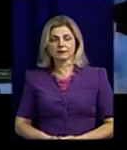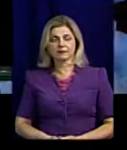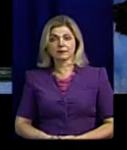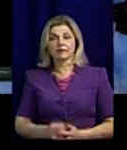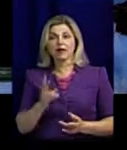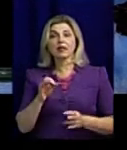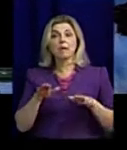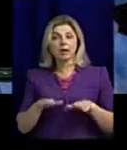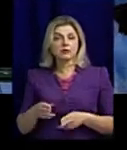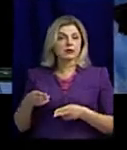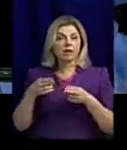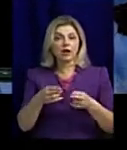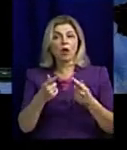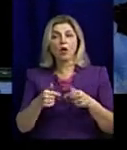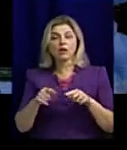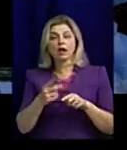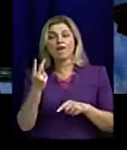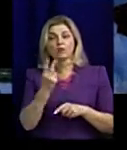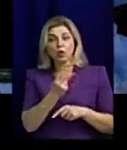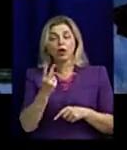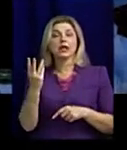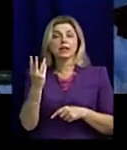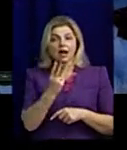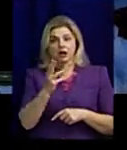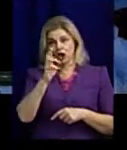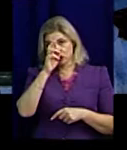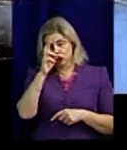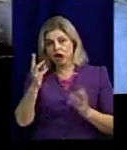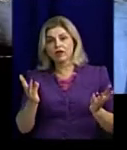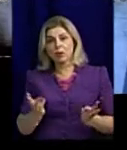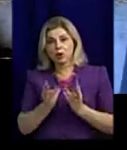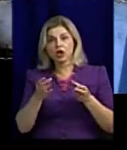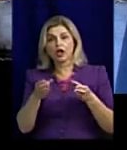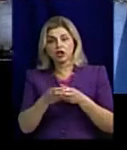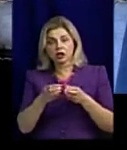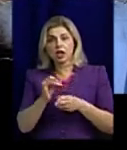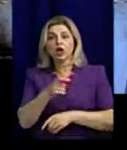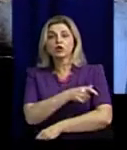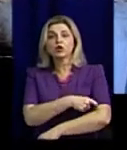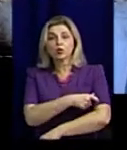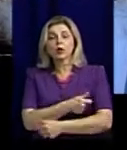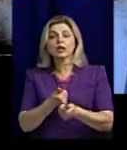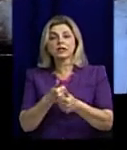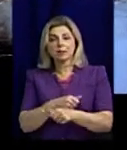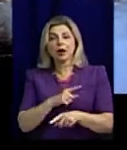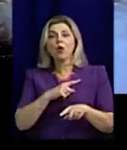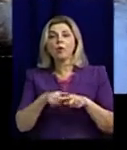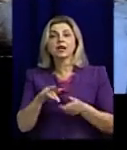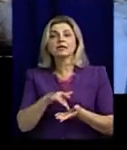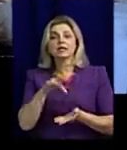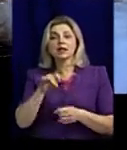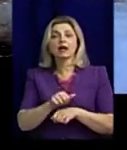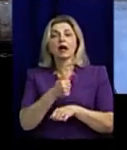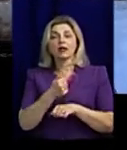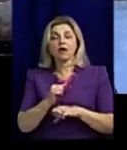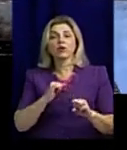На місце виїхали відділення 2-го та 3-го державних пожежно-рятувальних частин та чергова зміна оперативно-координаційного центру головного